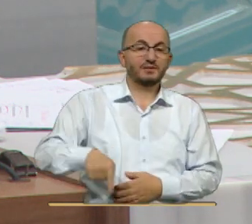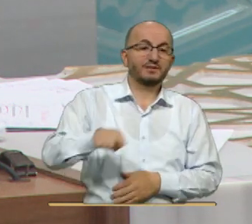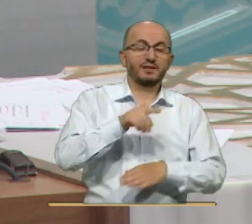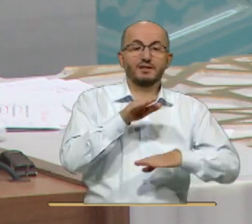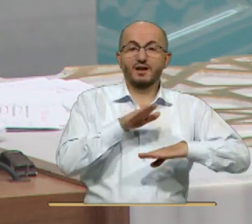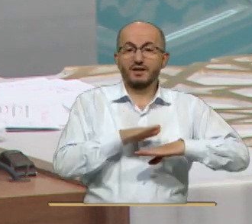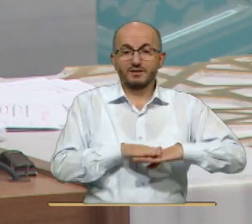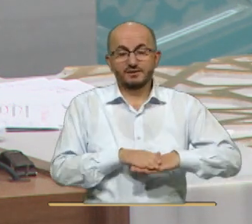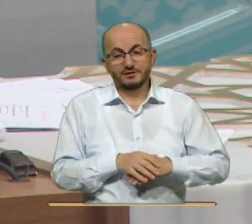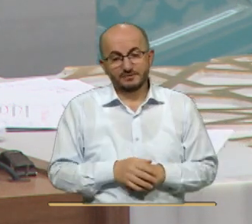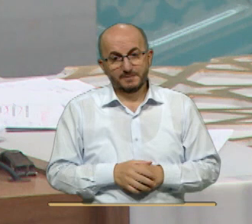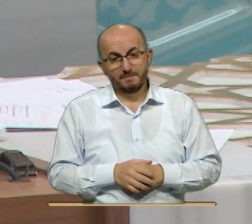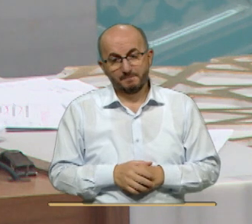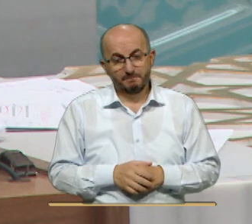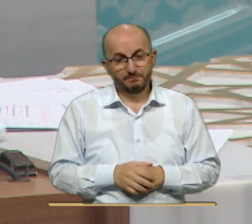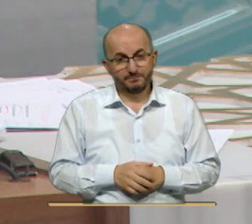eylesin.